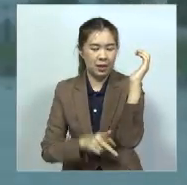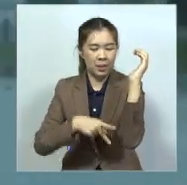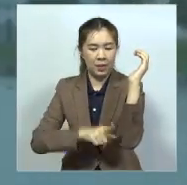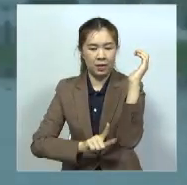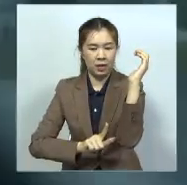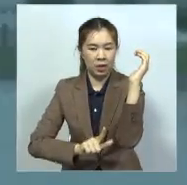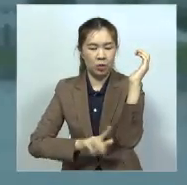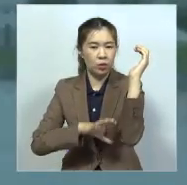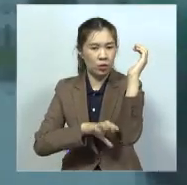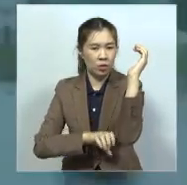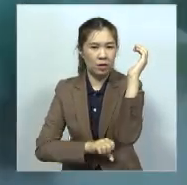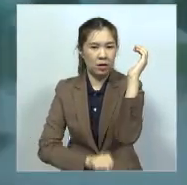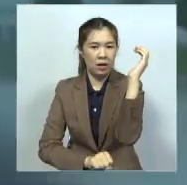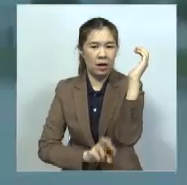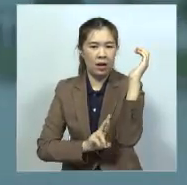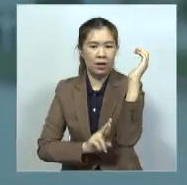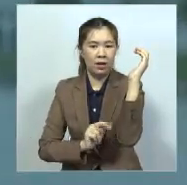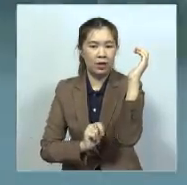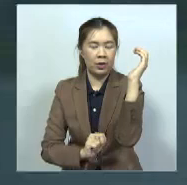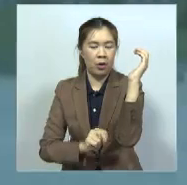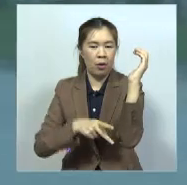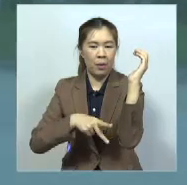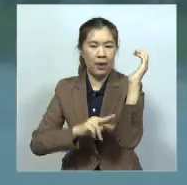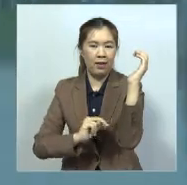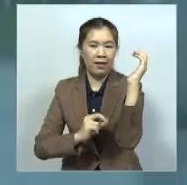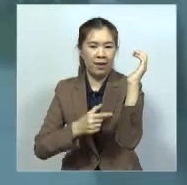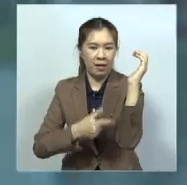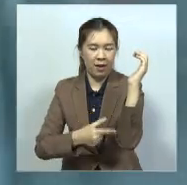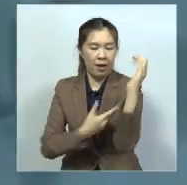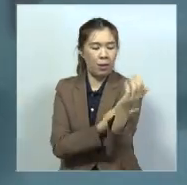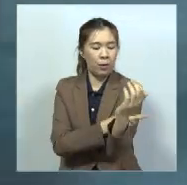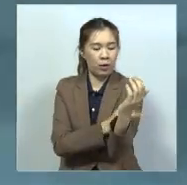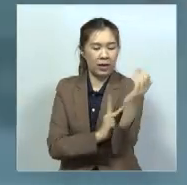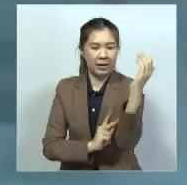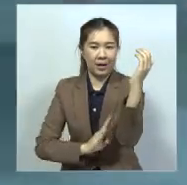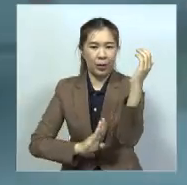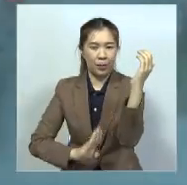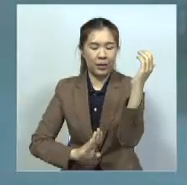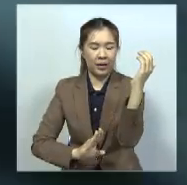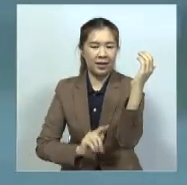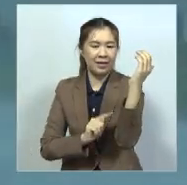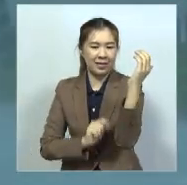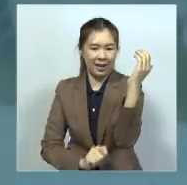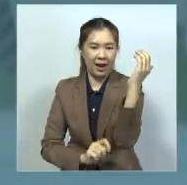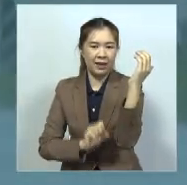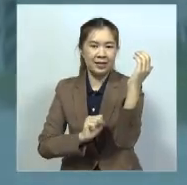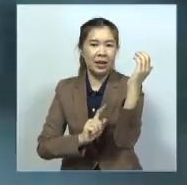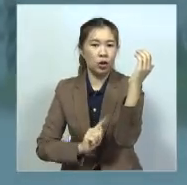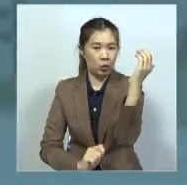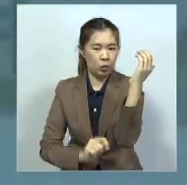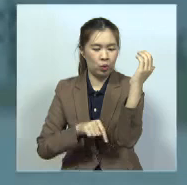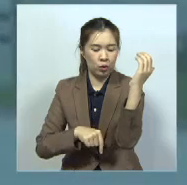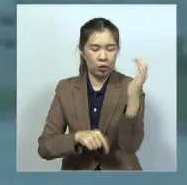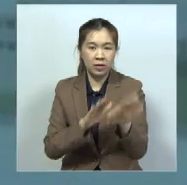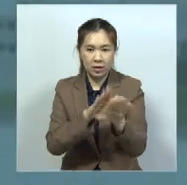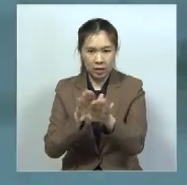พัทลุงสงขลาระนองพังงาภูเก็ตกระบี่ตรังและสตูลค่ะกรมอุตุนิยมวิ